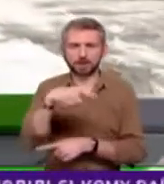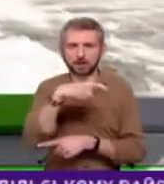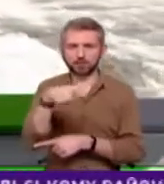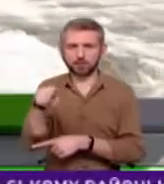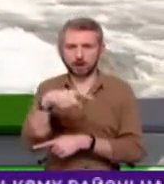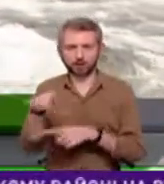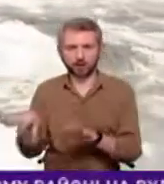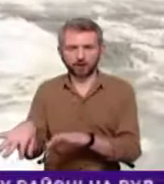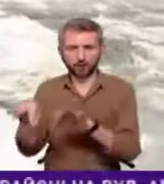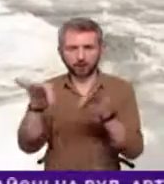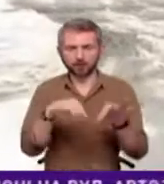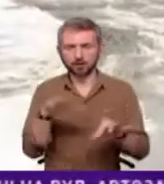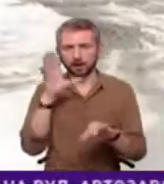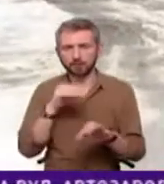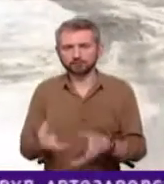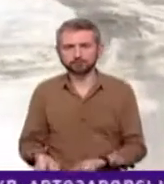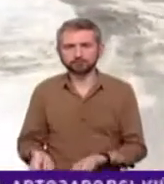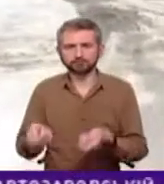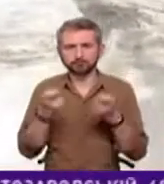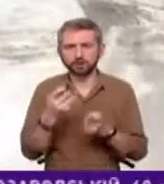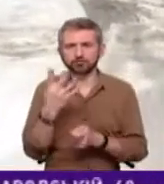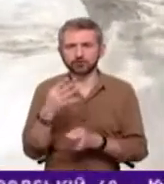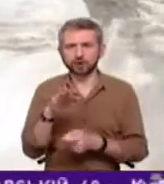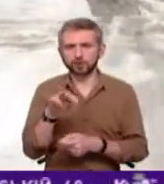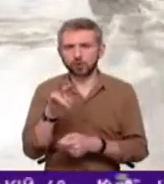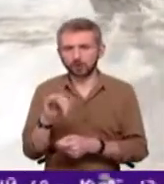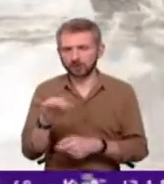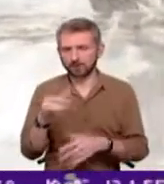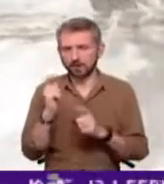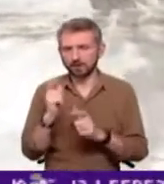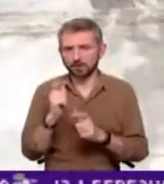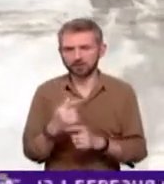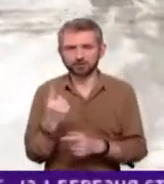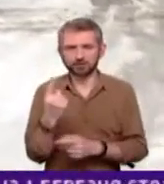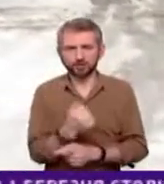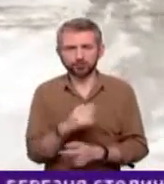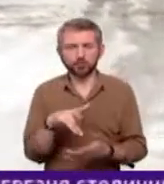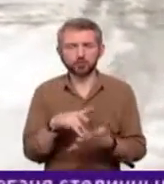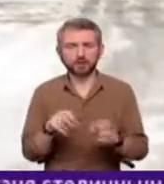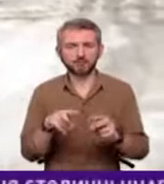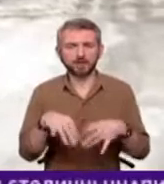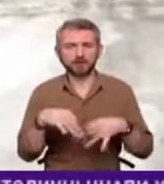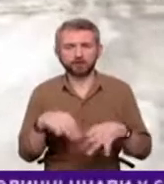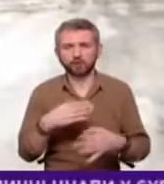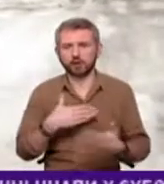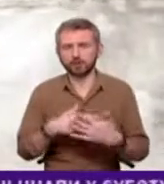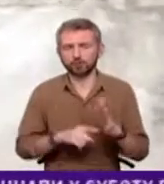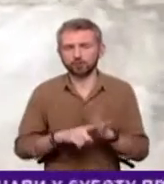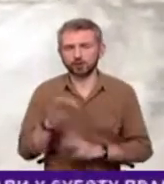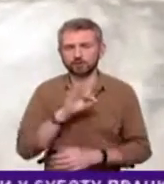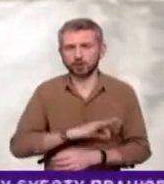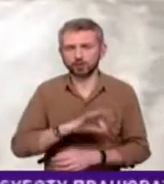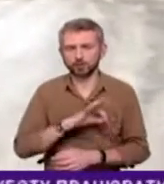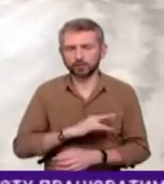маніпулятори-евакуатори можуть підіймати 4 тонни вантажу. З тиждень комунальні спецавто активно почала